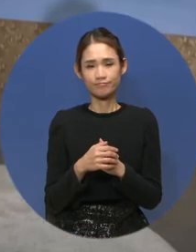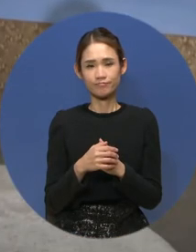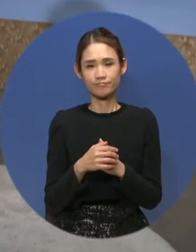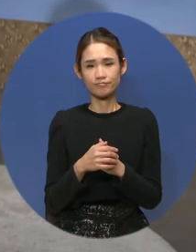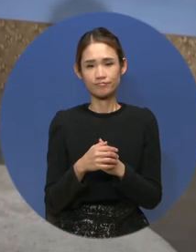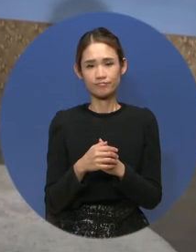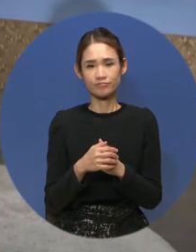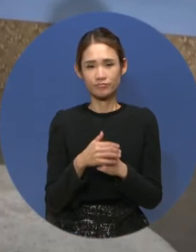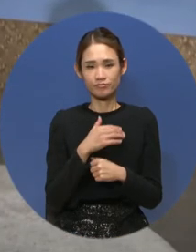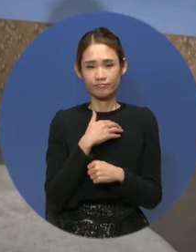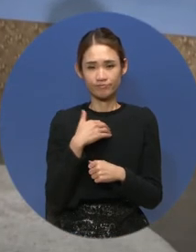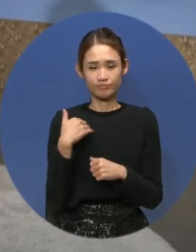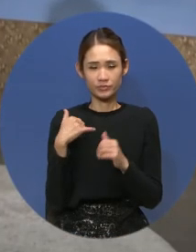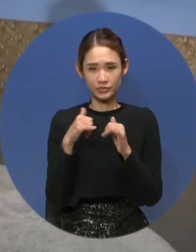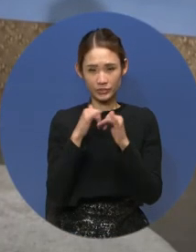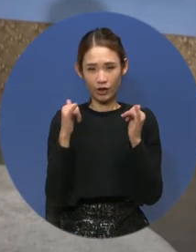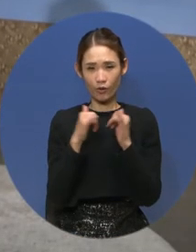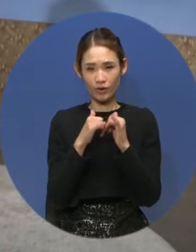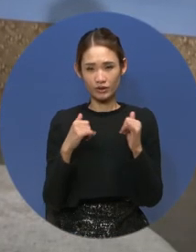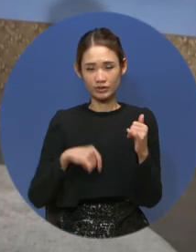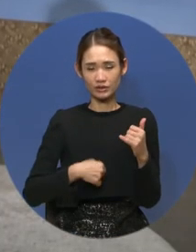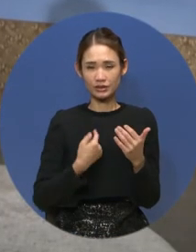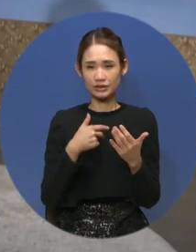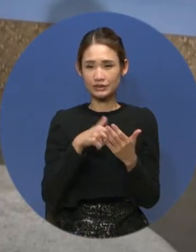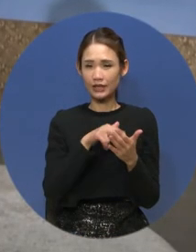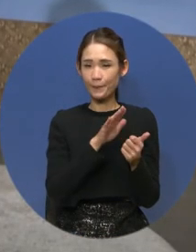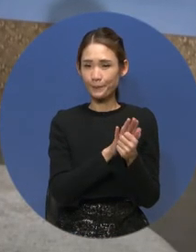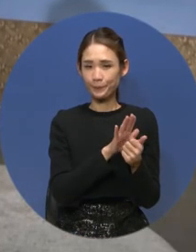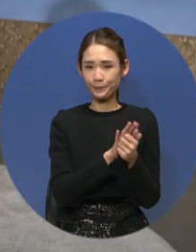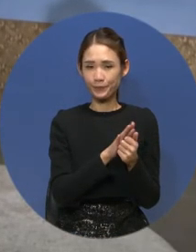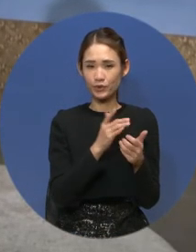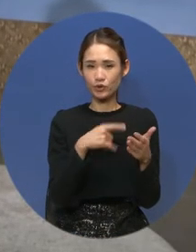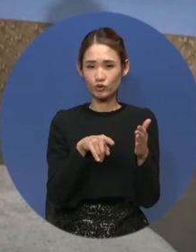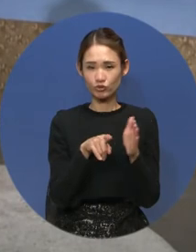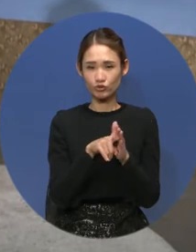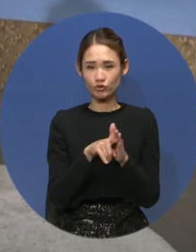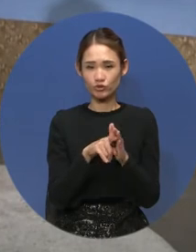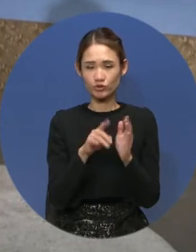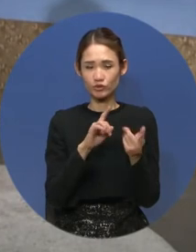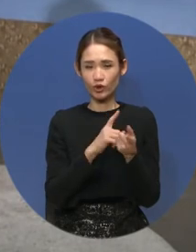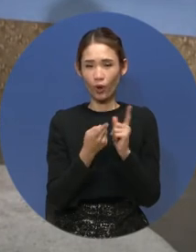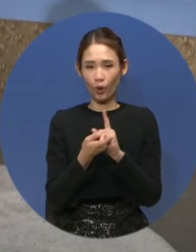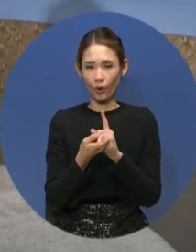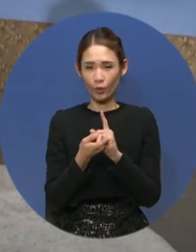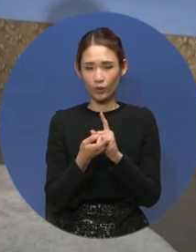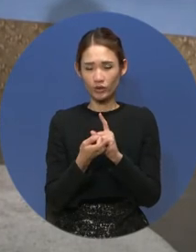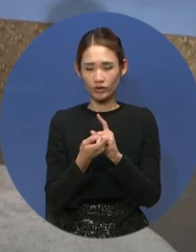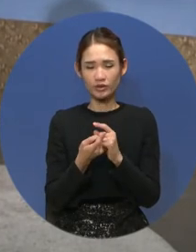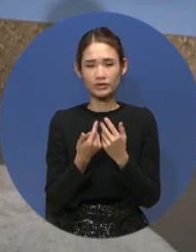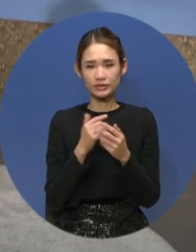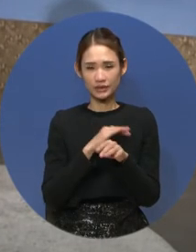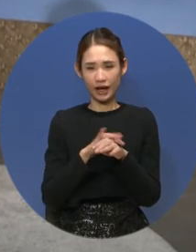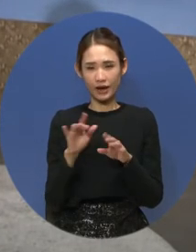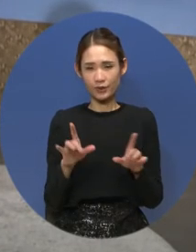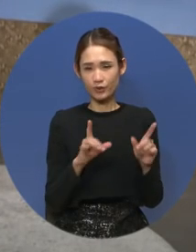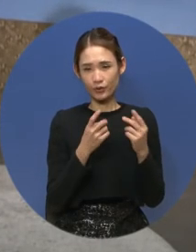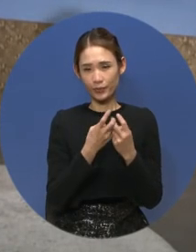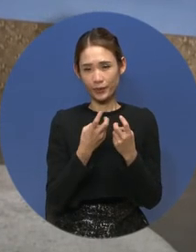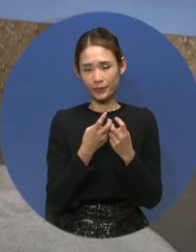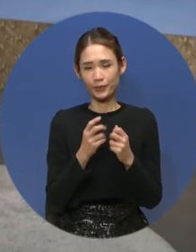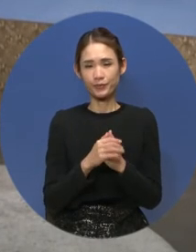그러니까 당당한 이 사회인으로서 자립할 수 있도록 도움을 주셔서 그렇죠. 상생할 수 있는 그렇죠. 그런 방안을 네. 마련해 주신 네.